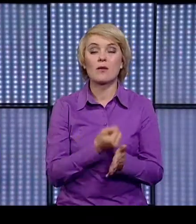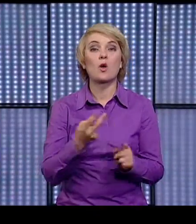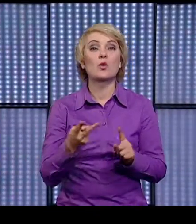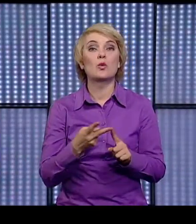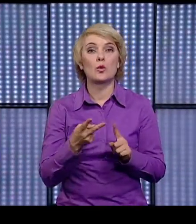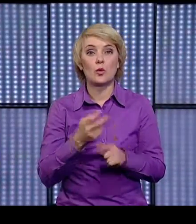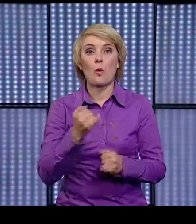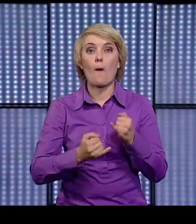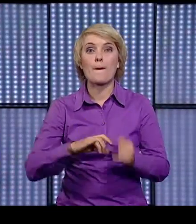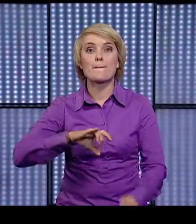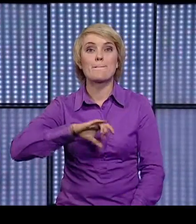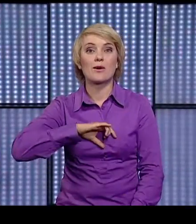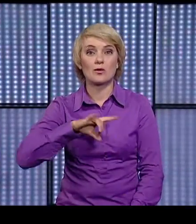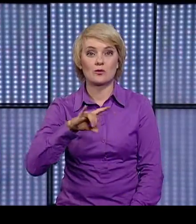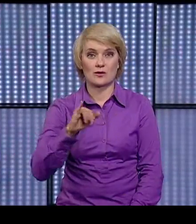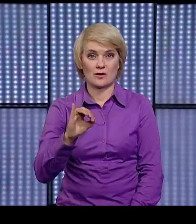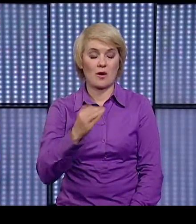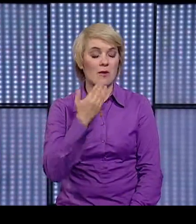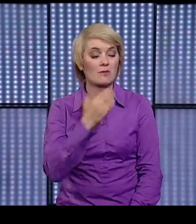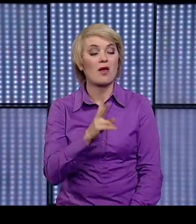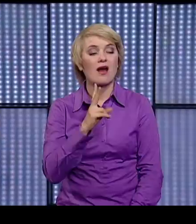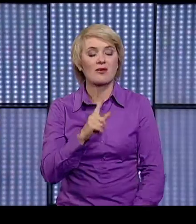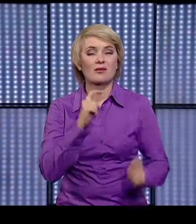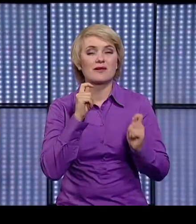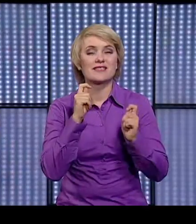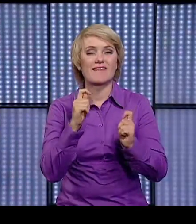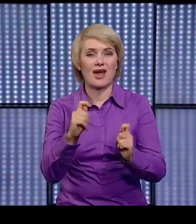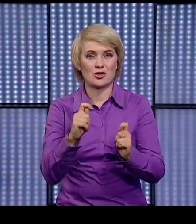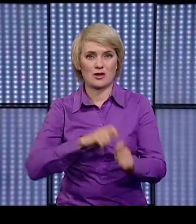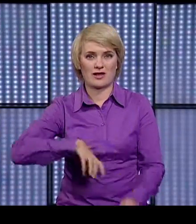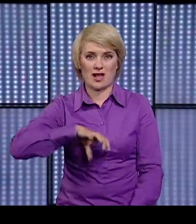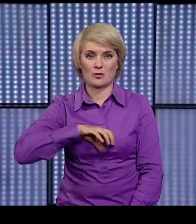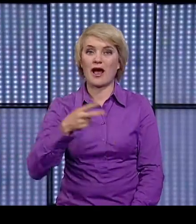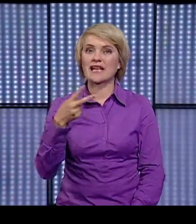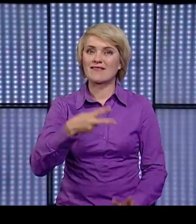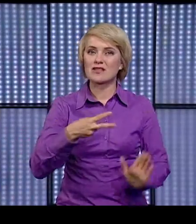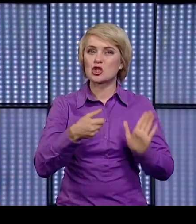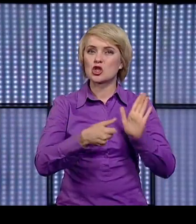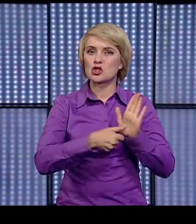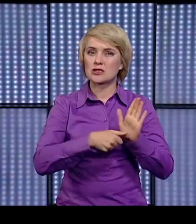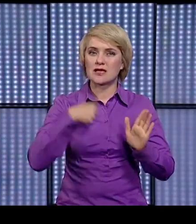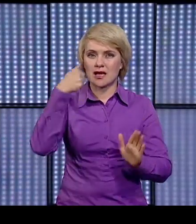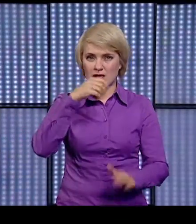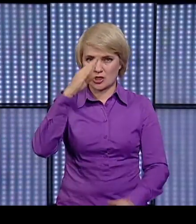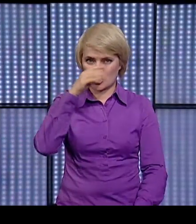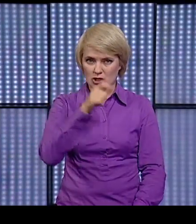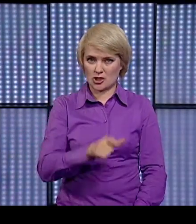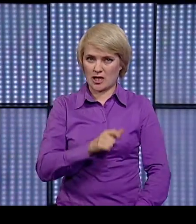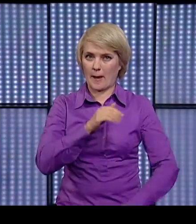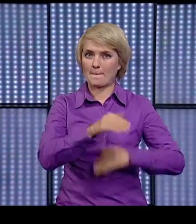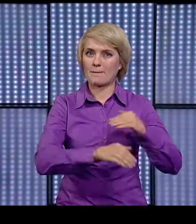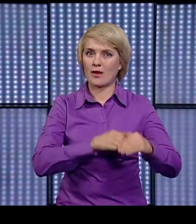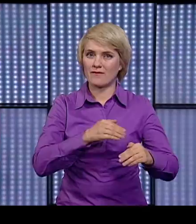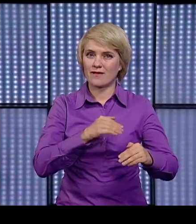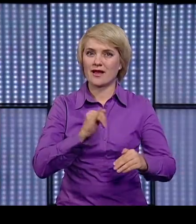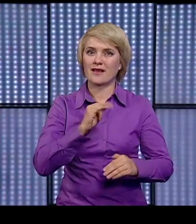Над питанням, кому присвячує нагороду, 26-річний плавець із Дніпра довго не думав. В країні більше. Хочеться, щоб у